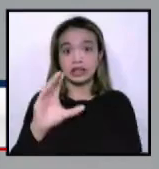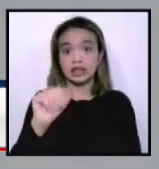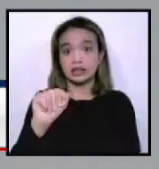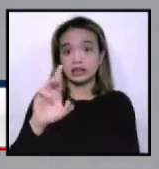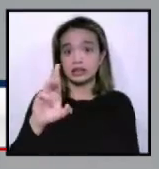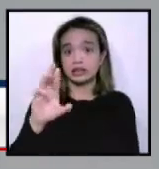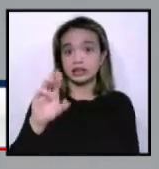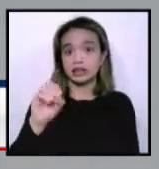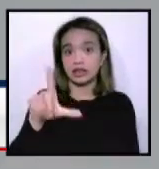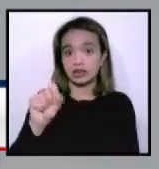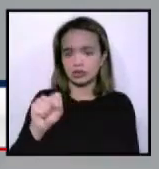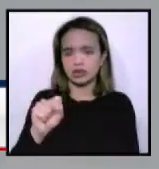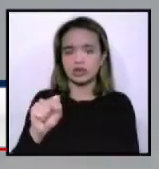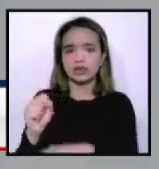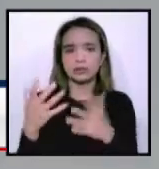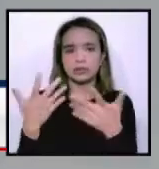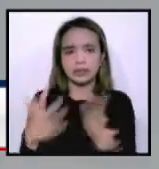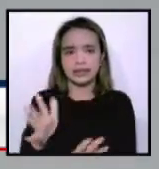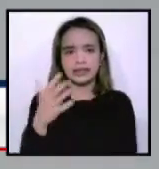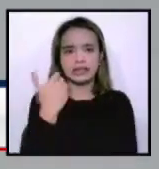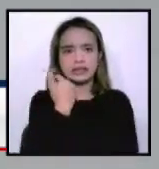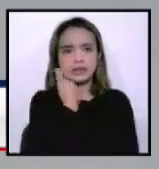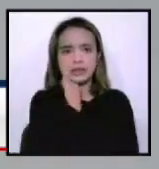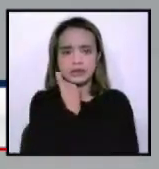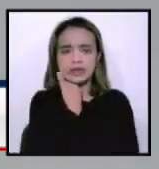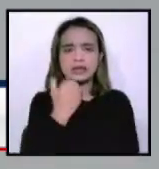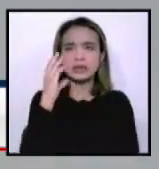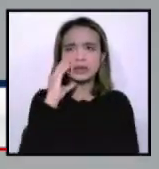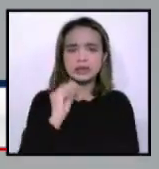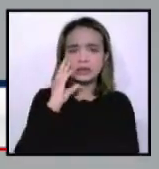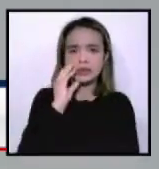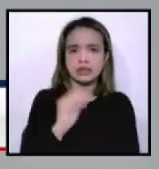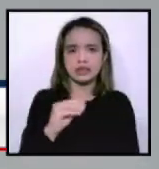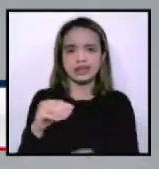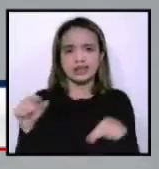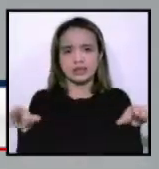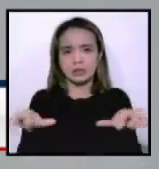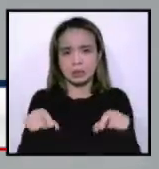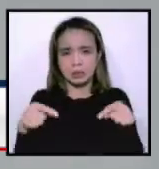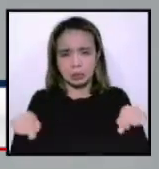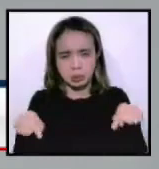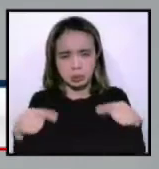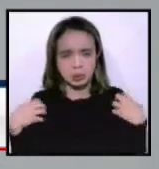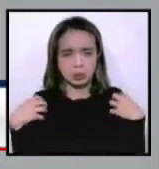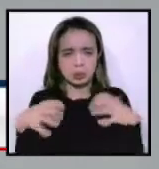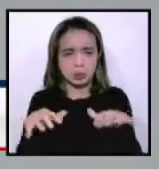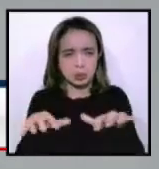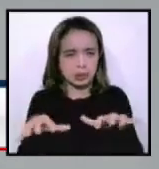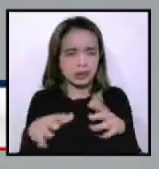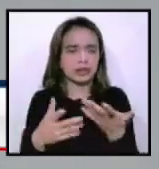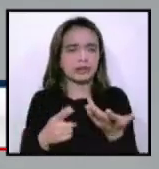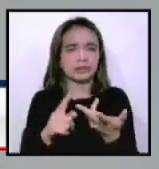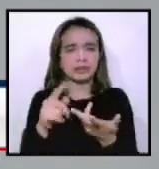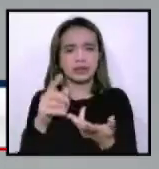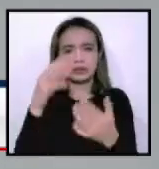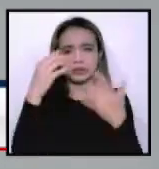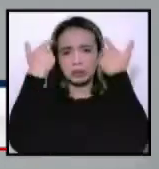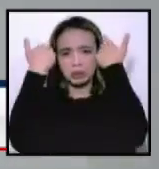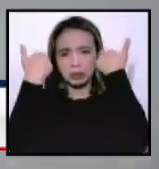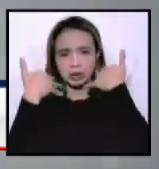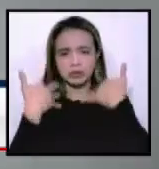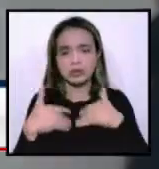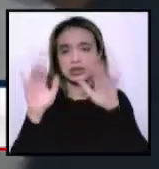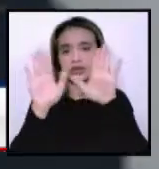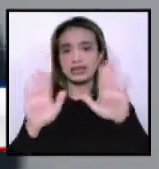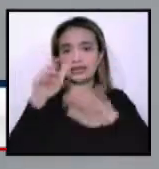ng lagnat, panginginig ng katawan, pagpapawis noong Linggo ng gabi. At nitong Lunes,